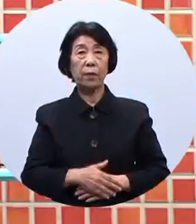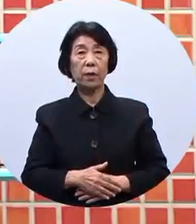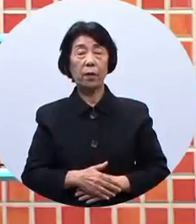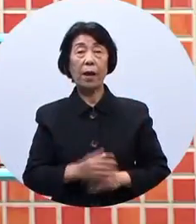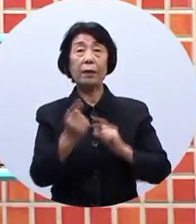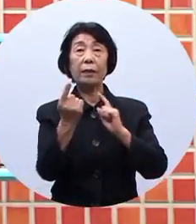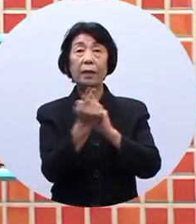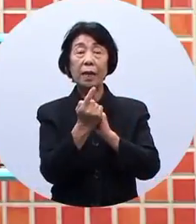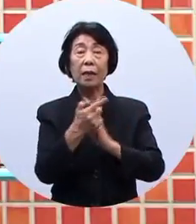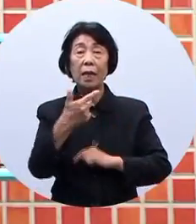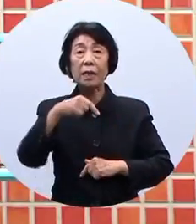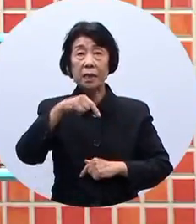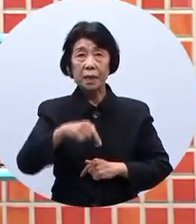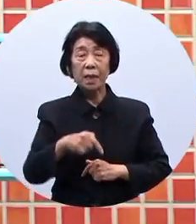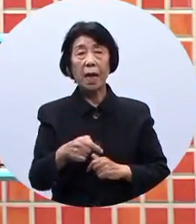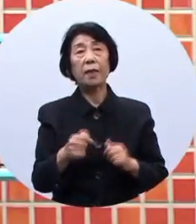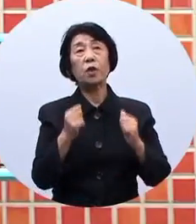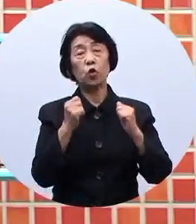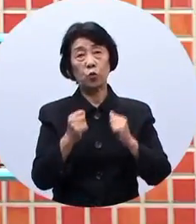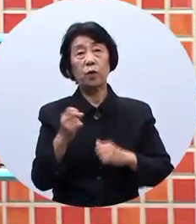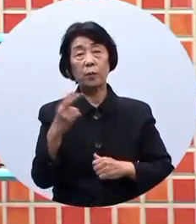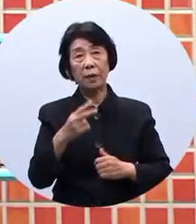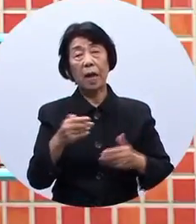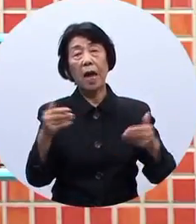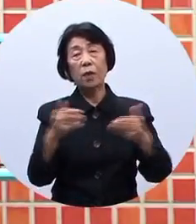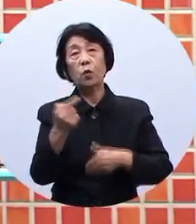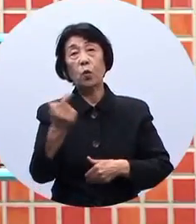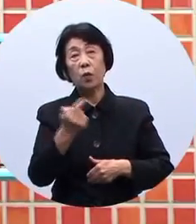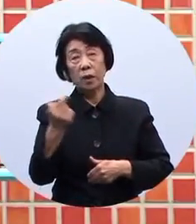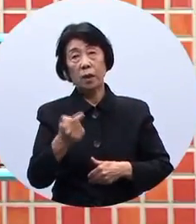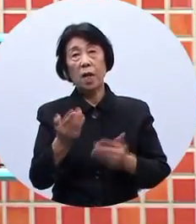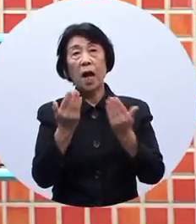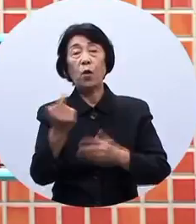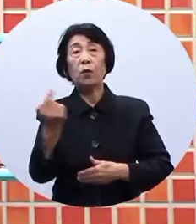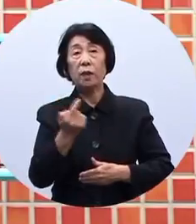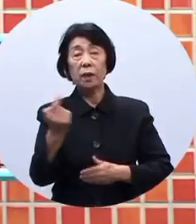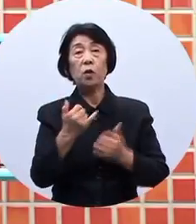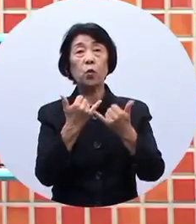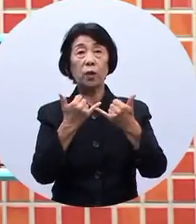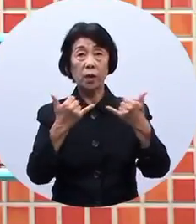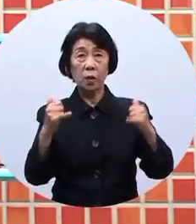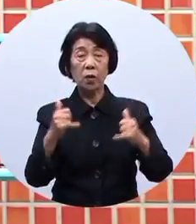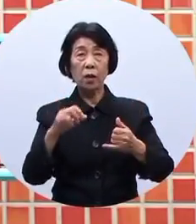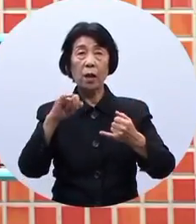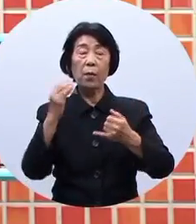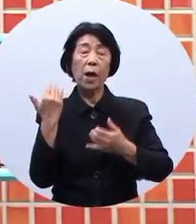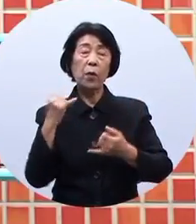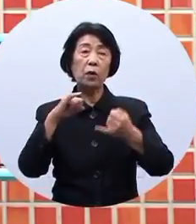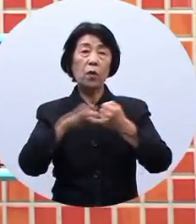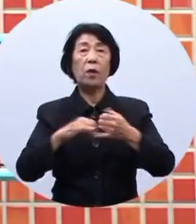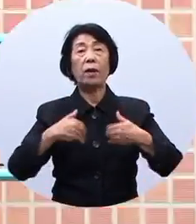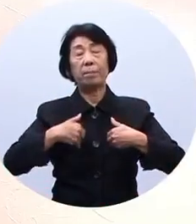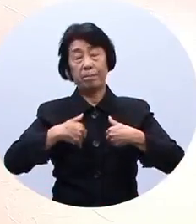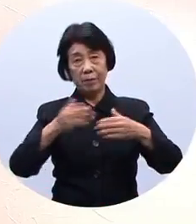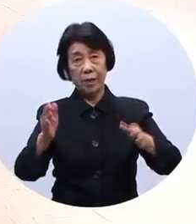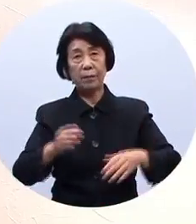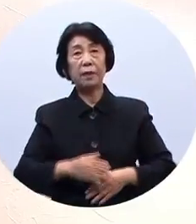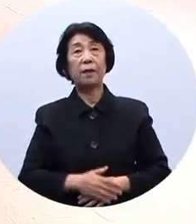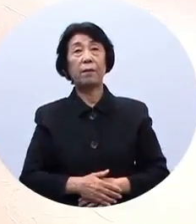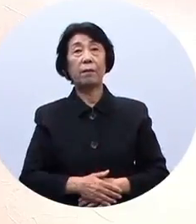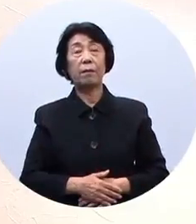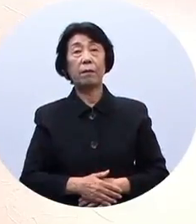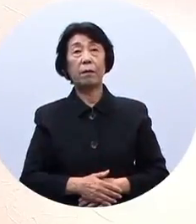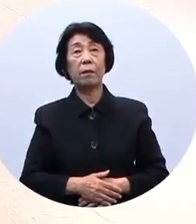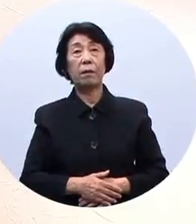対象は市内在住在勤在学の方で、予約は一切必要ありません。